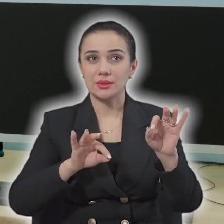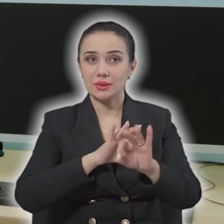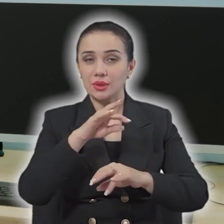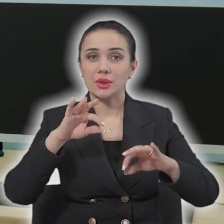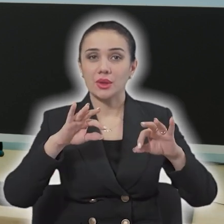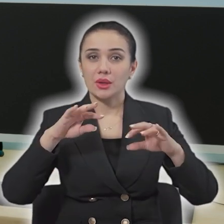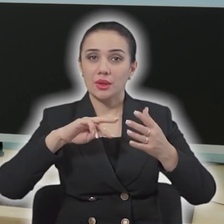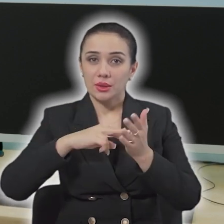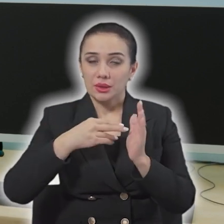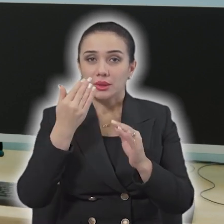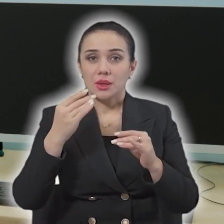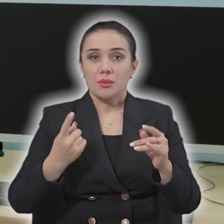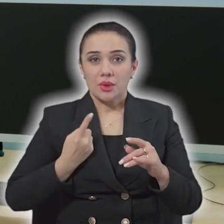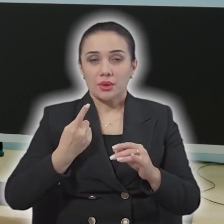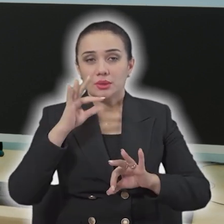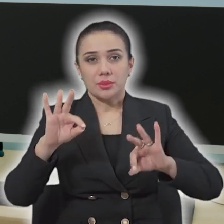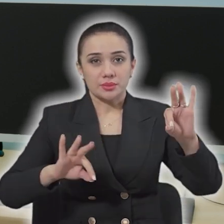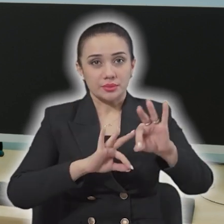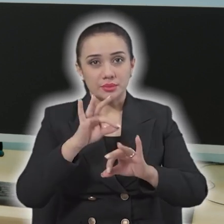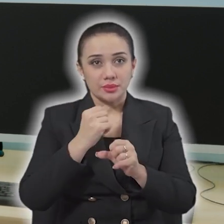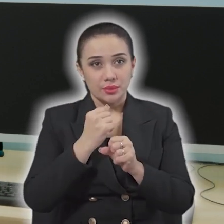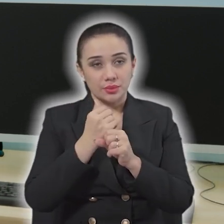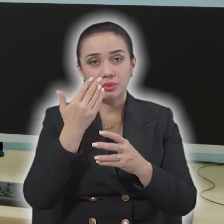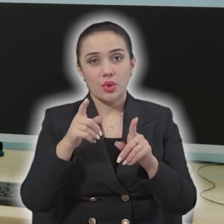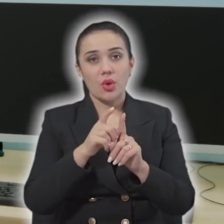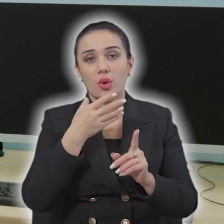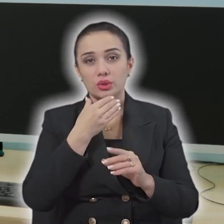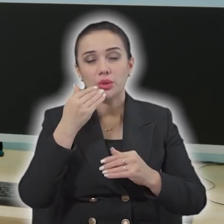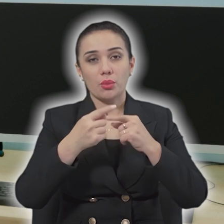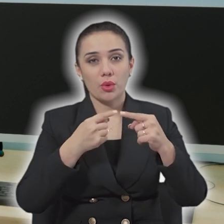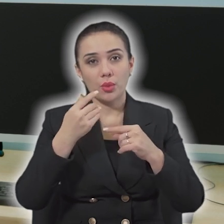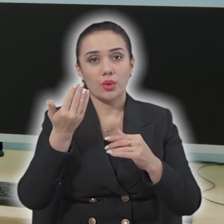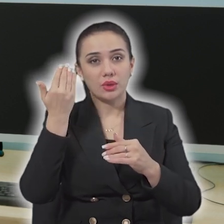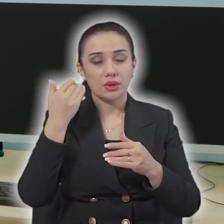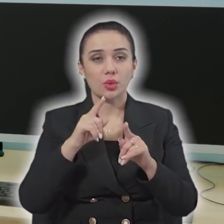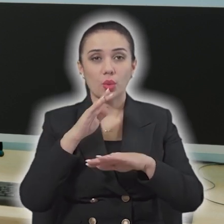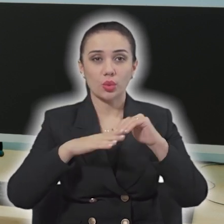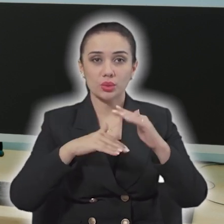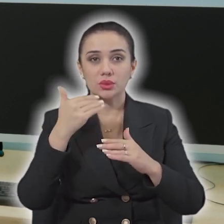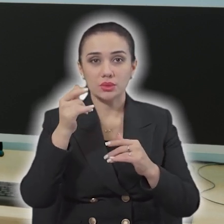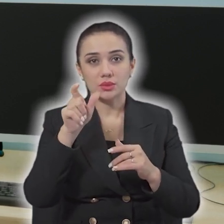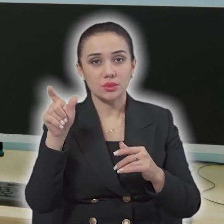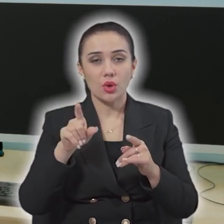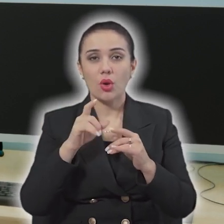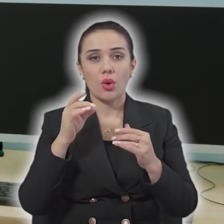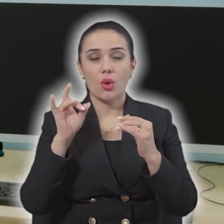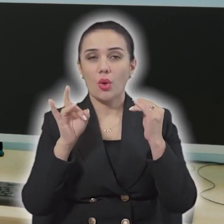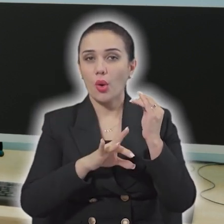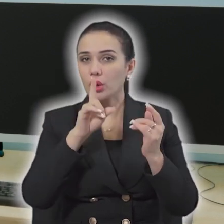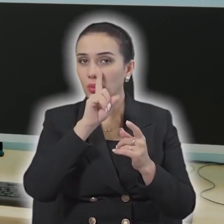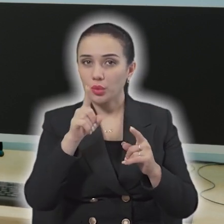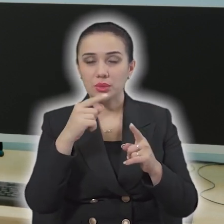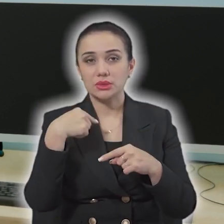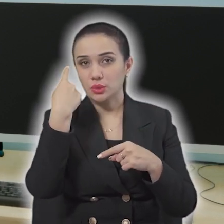yurt ko'rkiga ko'rk qo'shuvchi mahobatli binolar quradi. Ota bobolarimiz hunarli unar, hunarli kishi xor